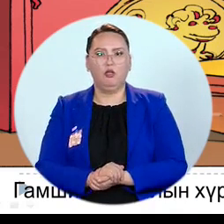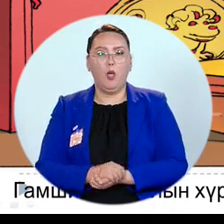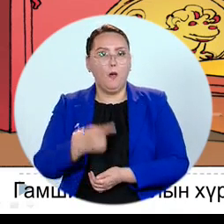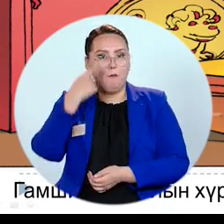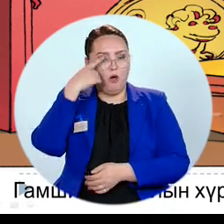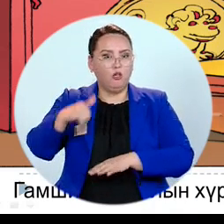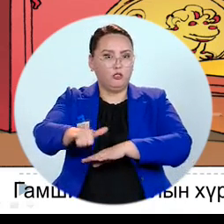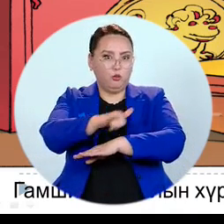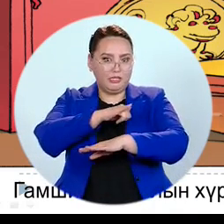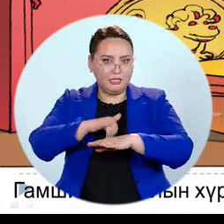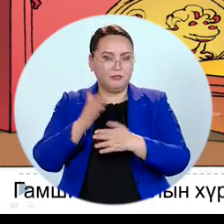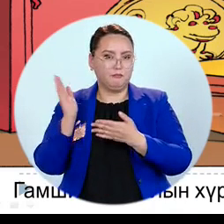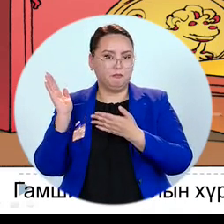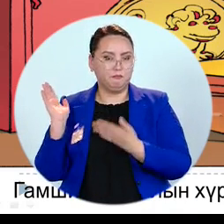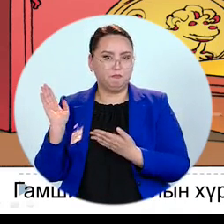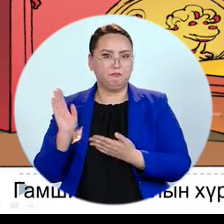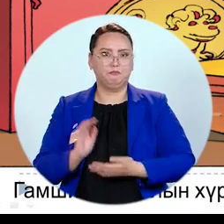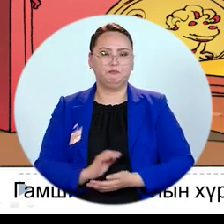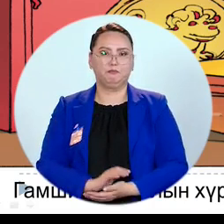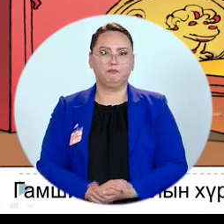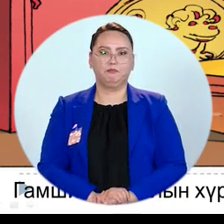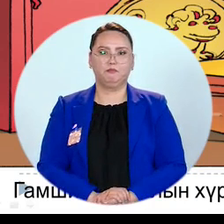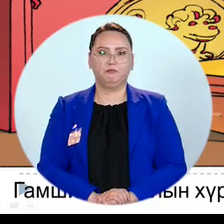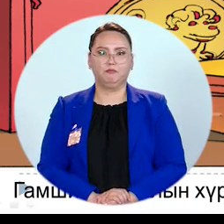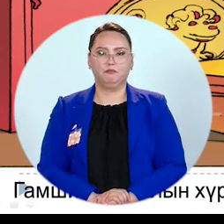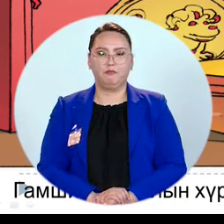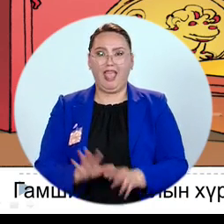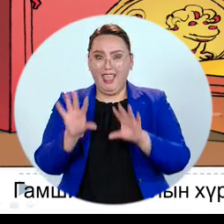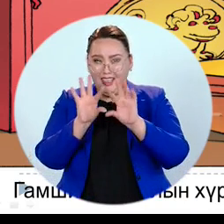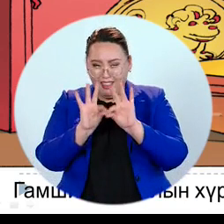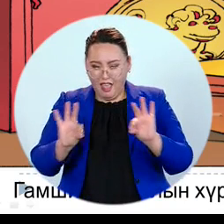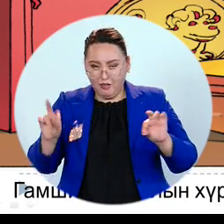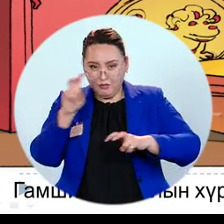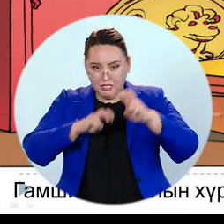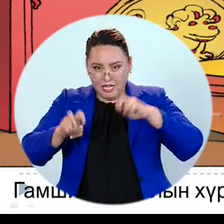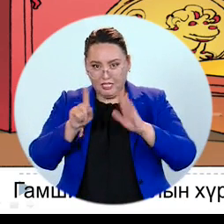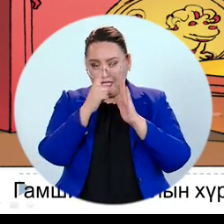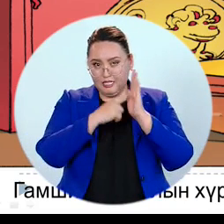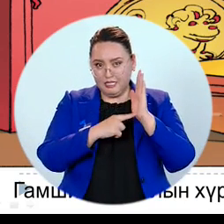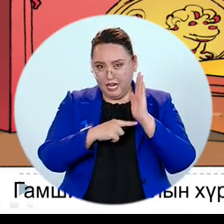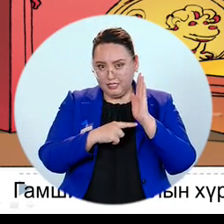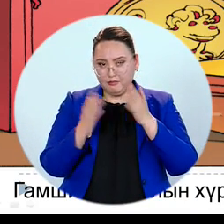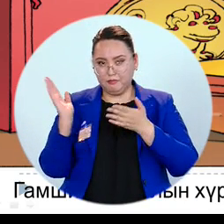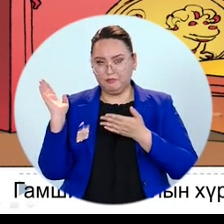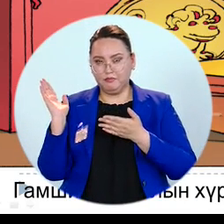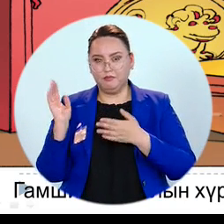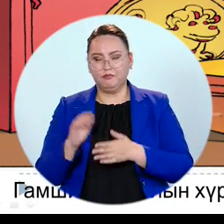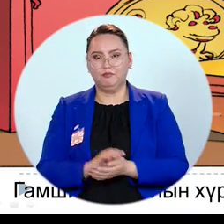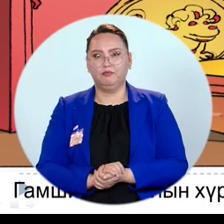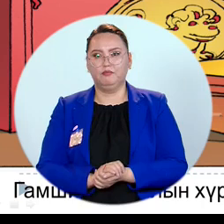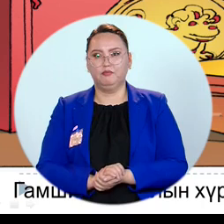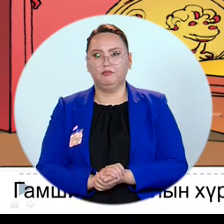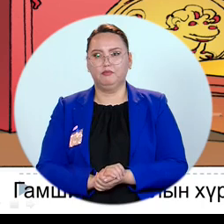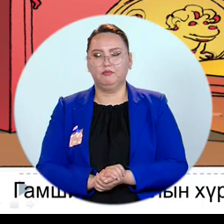төрбэмэх таунзуэн жара нэгэн тэгүүл өвэхт өмөр гарж байгаа өніг нәрэвшлэн задлонг өзүүл сард гурнзуэн жар өдөрт арвун хоэр